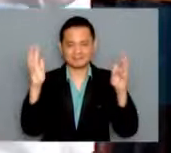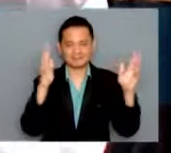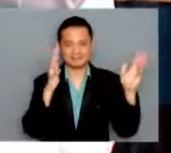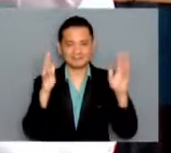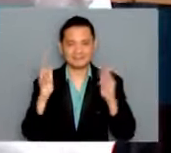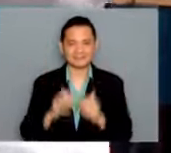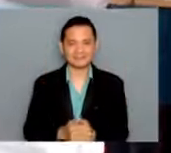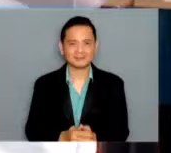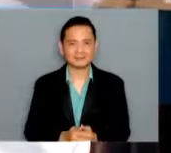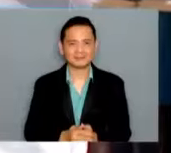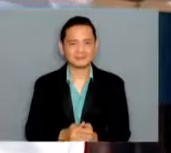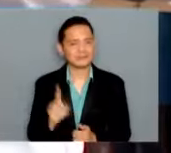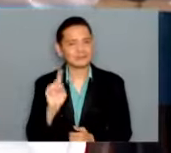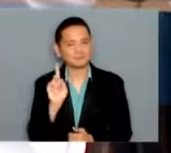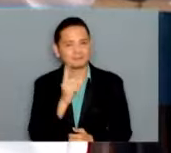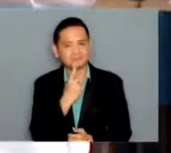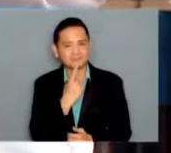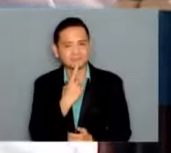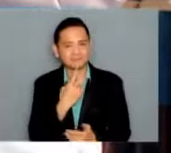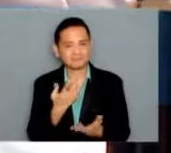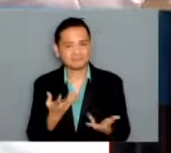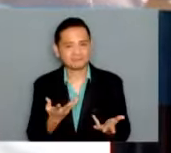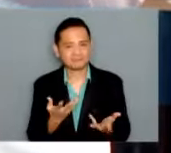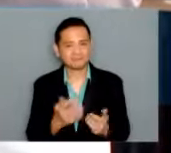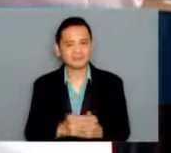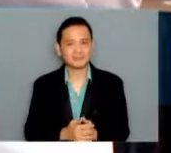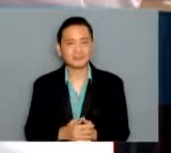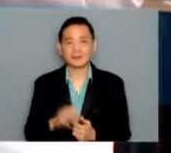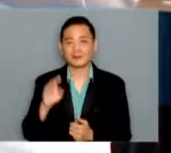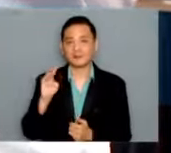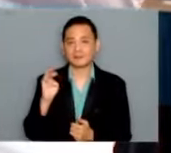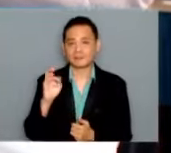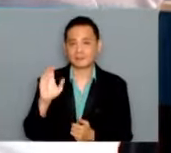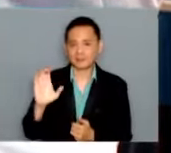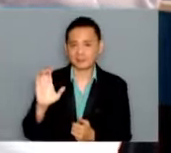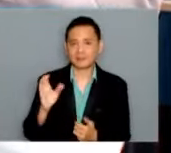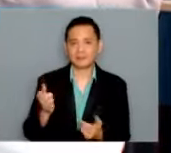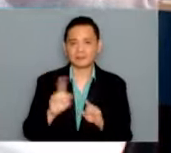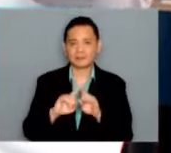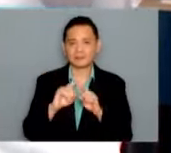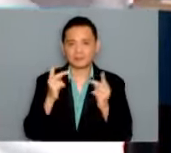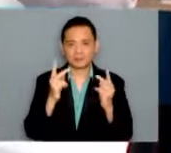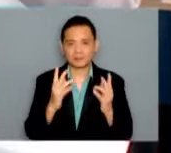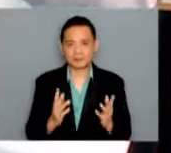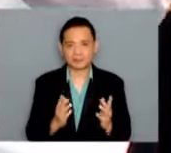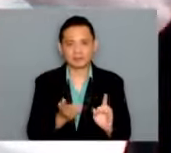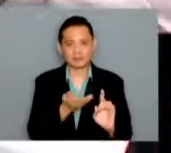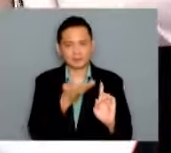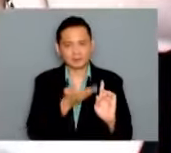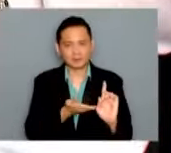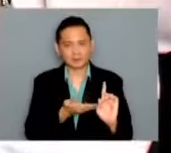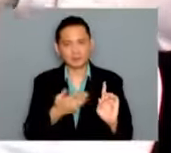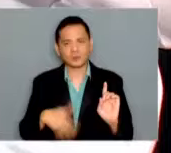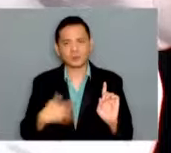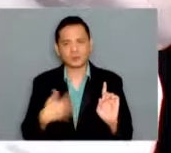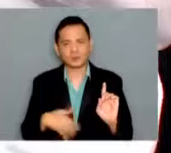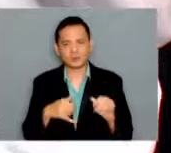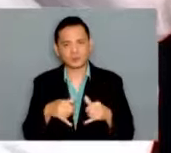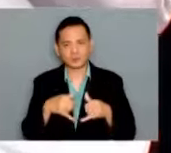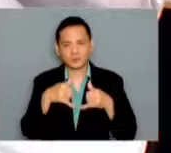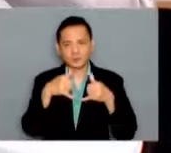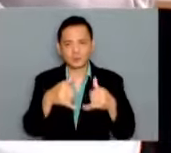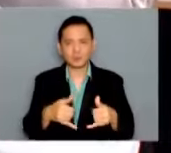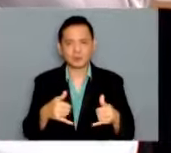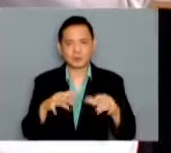Ano pong mas masaya ngayong araw na ito? Tulad ni Kuya Mark, itong mga bisita natin, multi-awarded at talaga namang pang world class ang